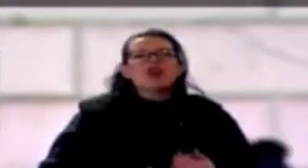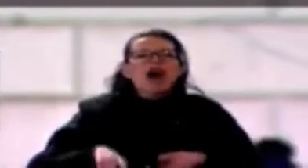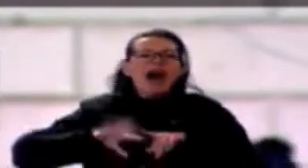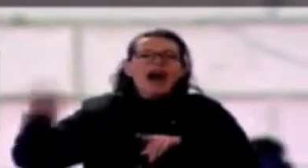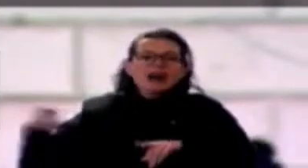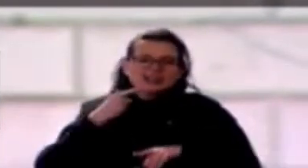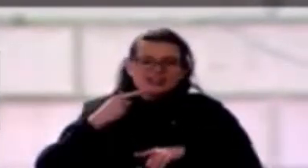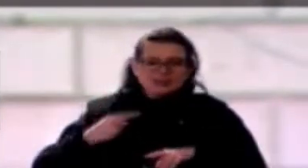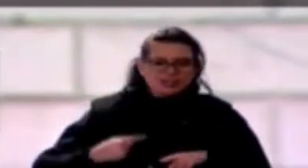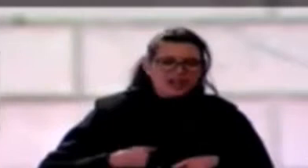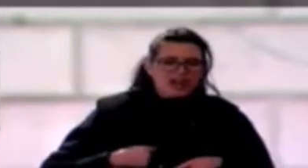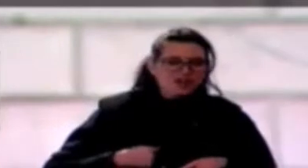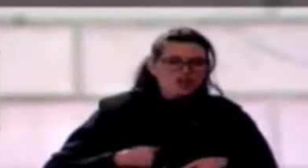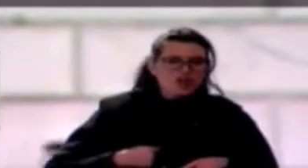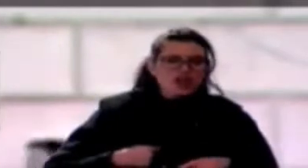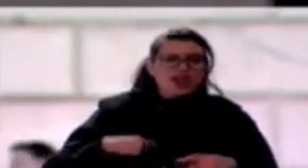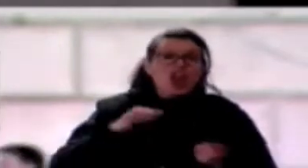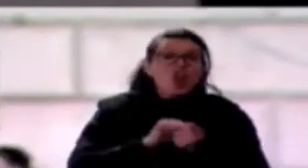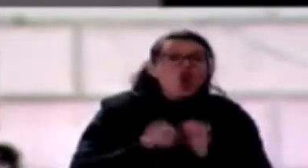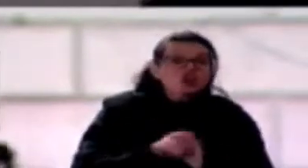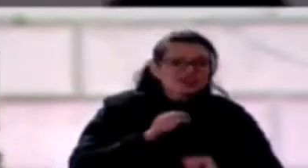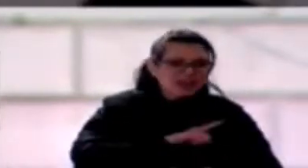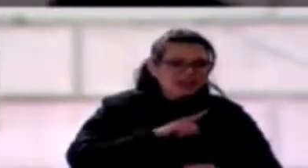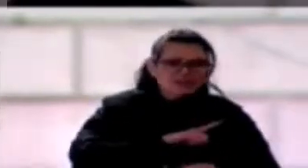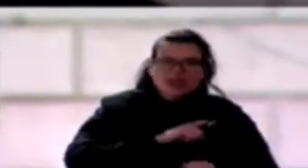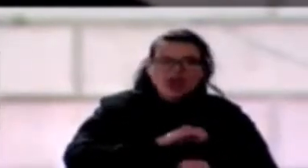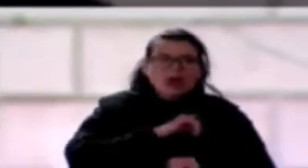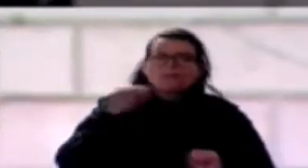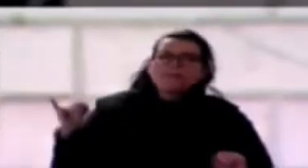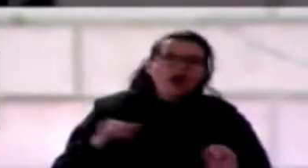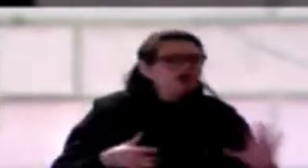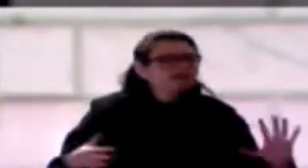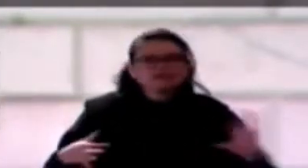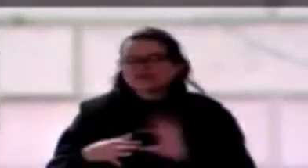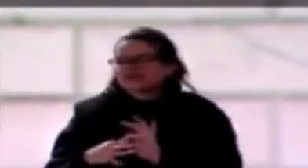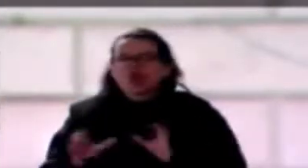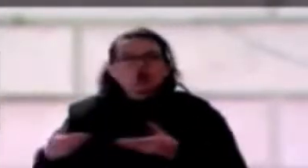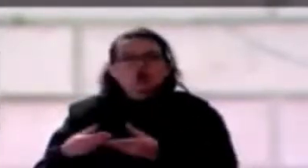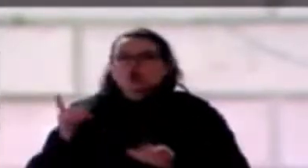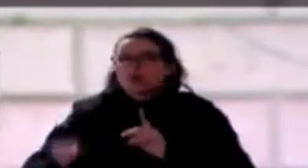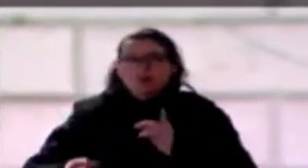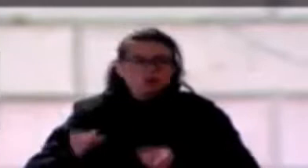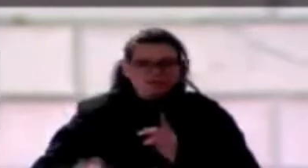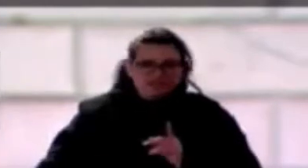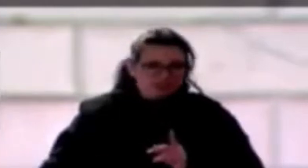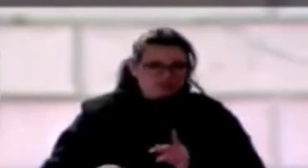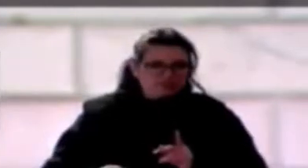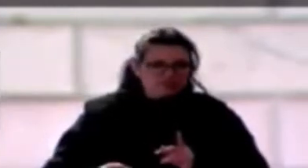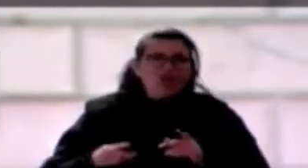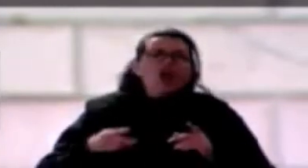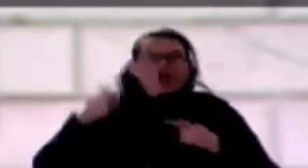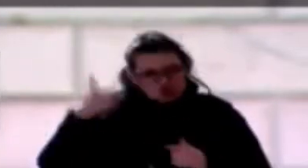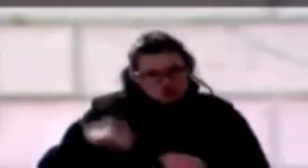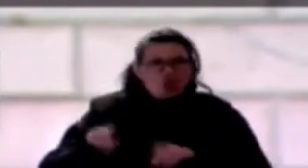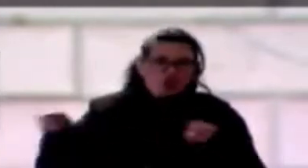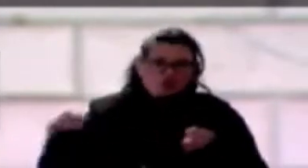avvicinato a nessun partito, il mio simbolo dell'agenda rossa non deve mescolarsi con quello di nessun partito, e continuo a